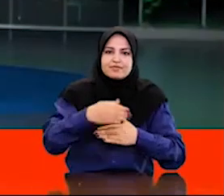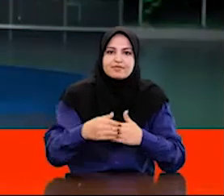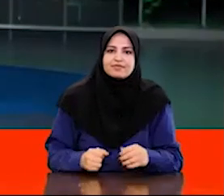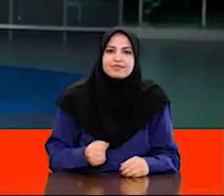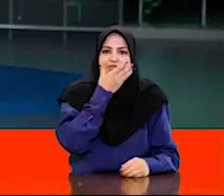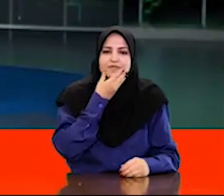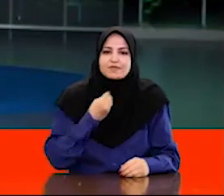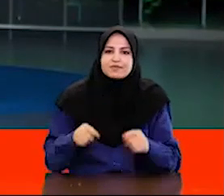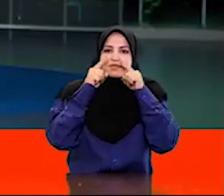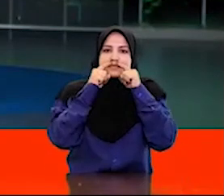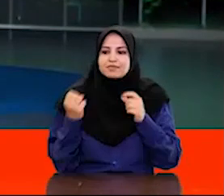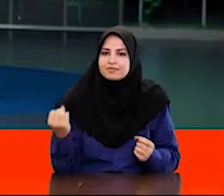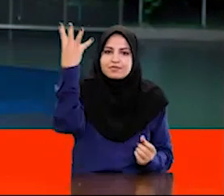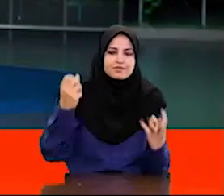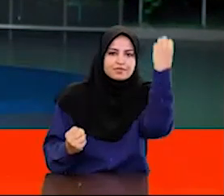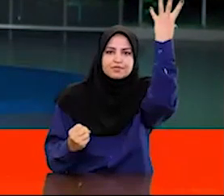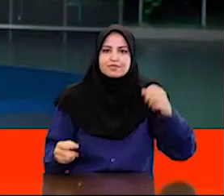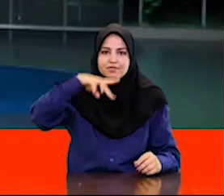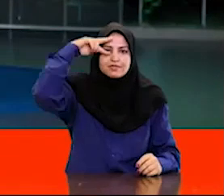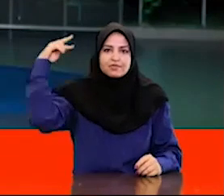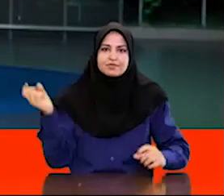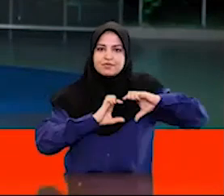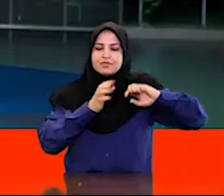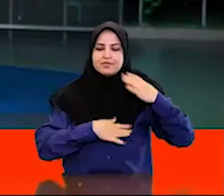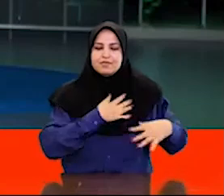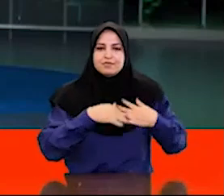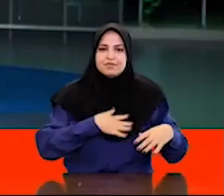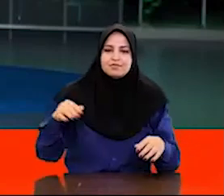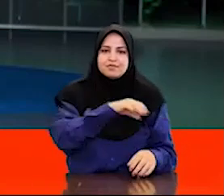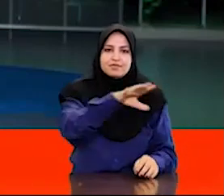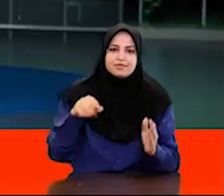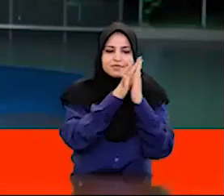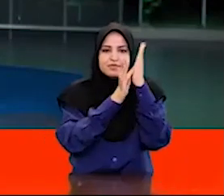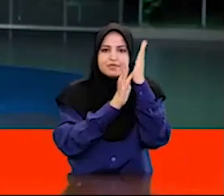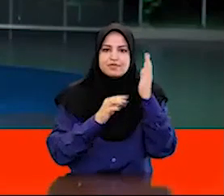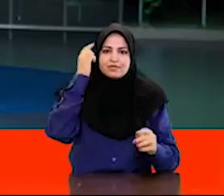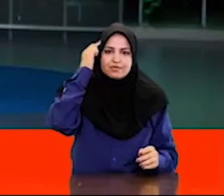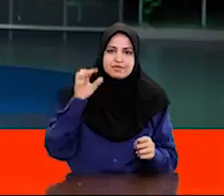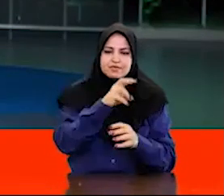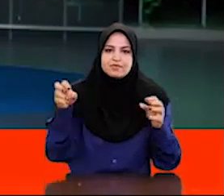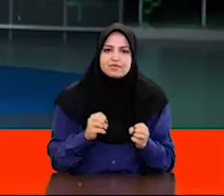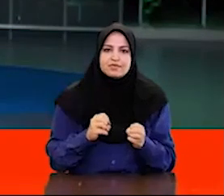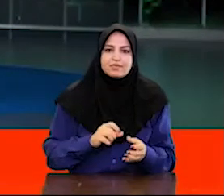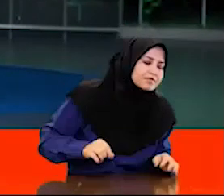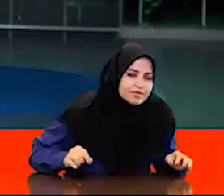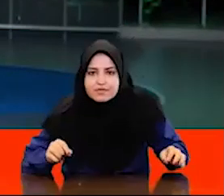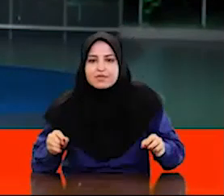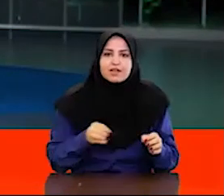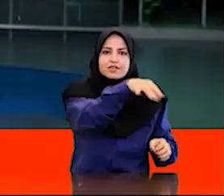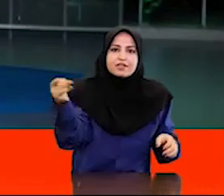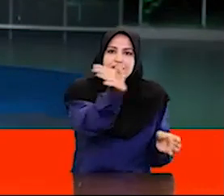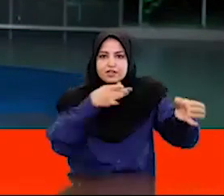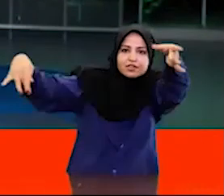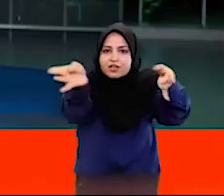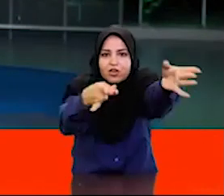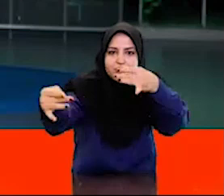بعد از درخواست شوهر نرگس محمدی و سمانه پاکدل در برنامه سر و سامان بخش دور همی، زود نیوز نیز در